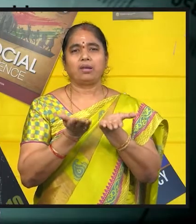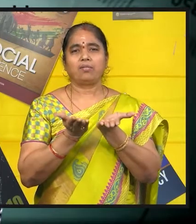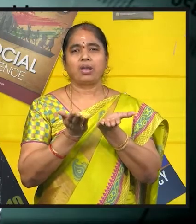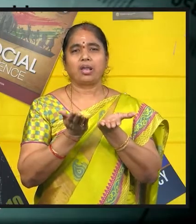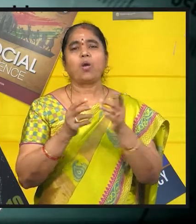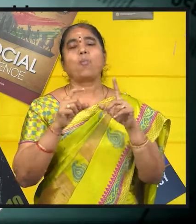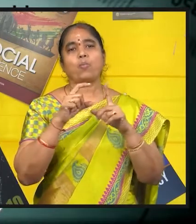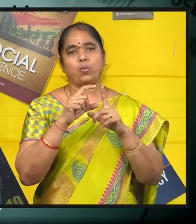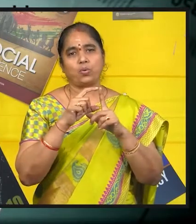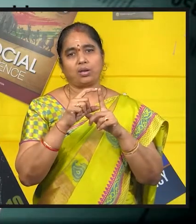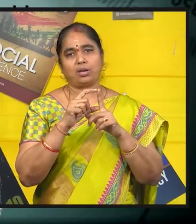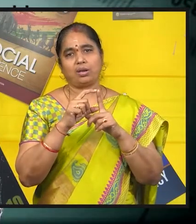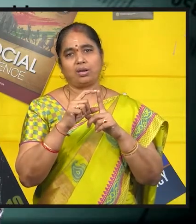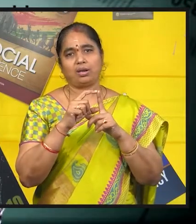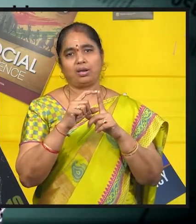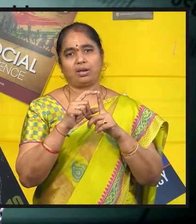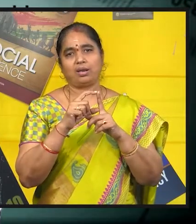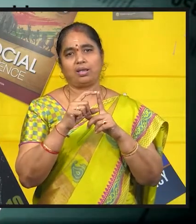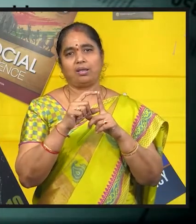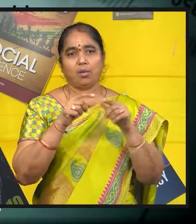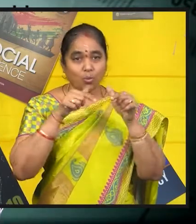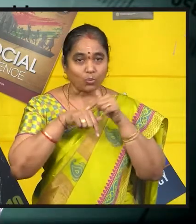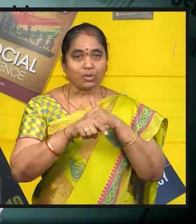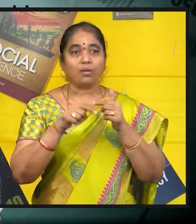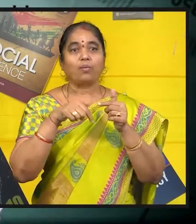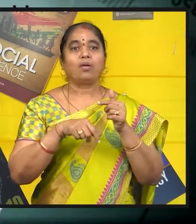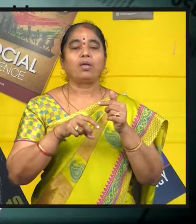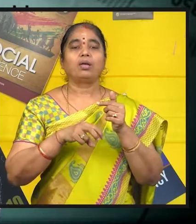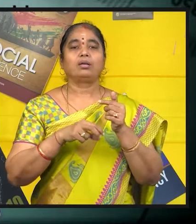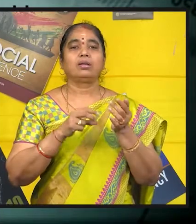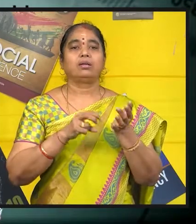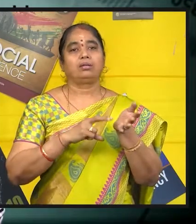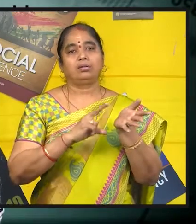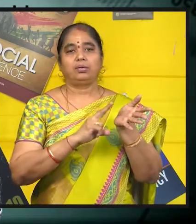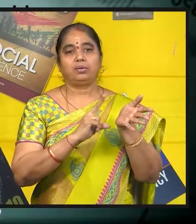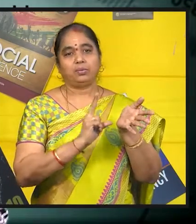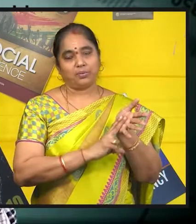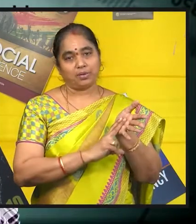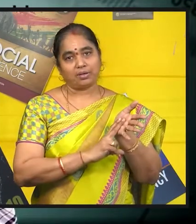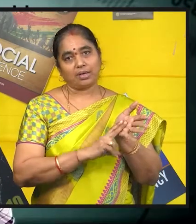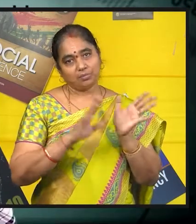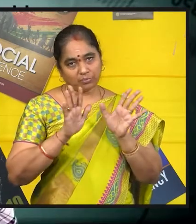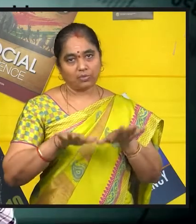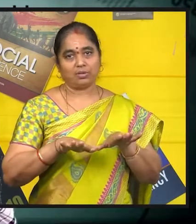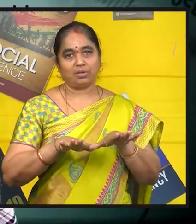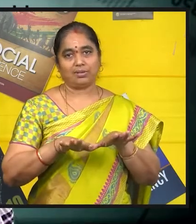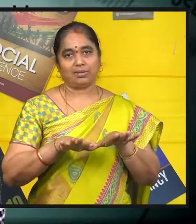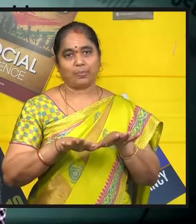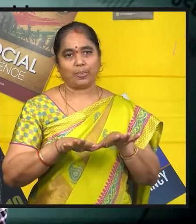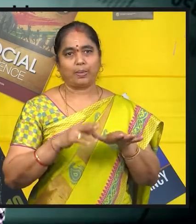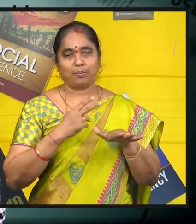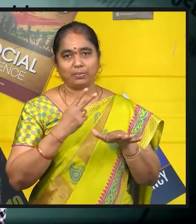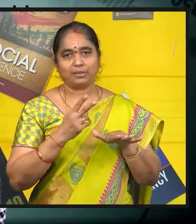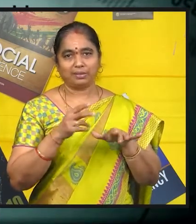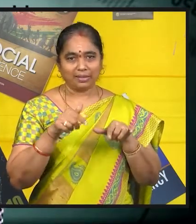கொண்டிருக்கிறது? புரோட்டான்களையும் உட்கருவில் காணப்படக்கூடியதான நியூட்ரான்களையும் கொண்டது. அப்படி